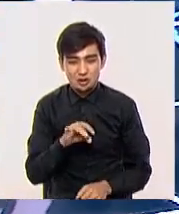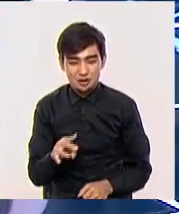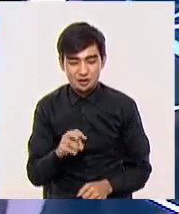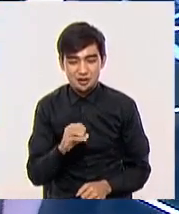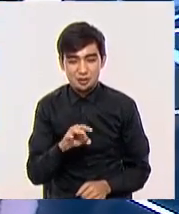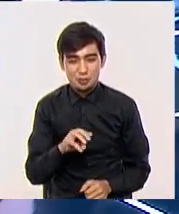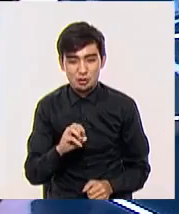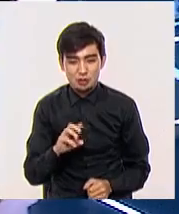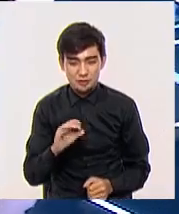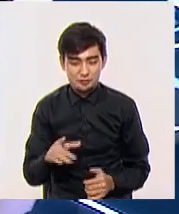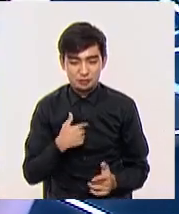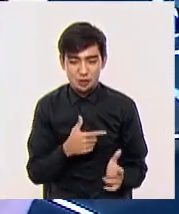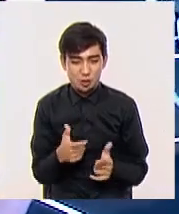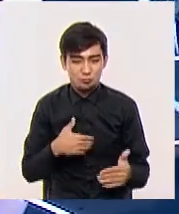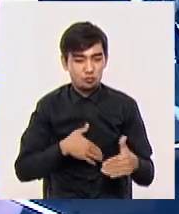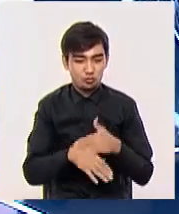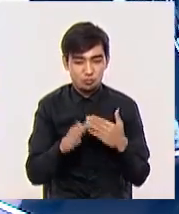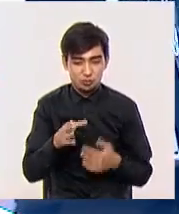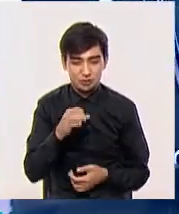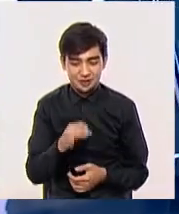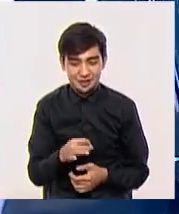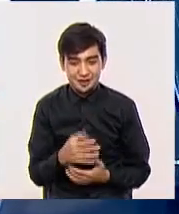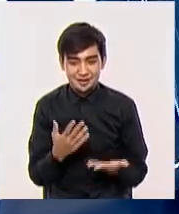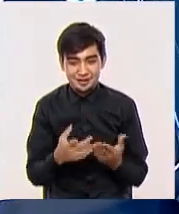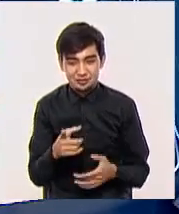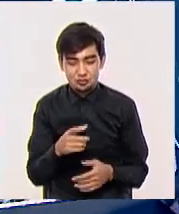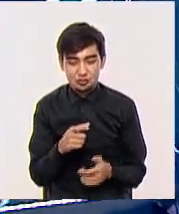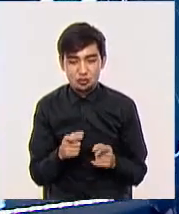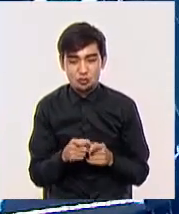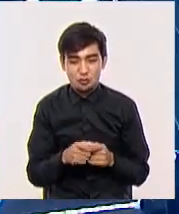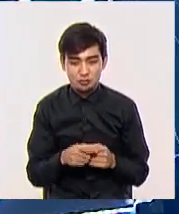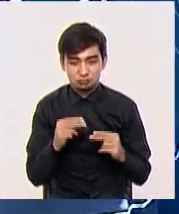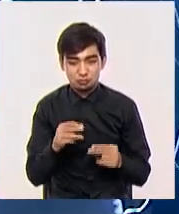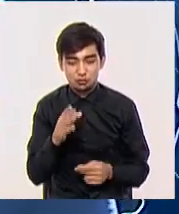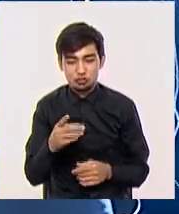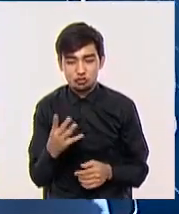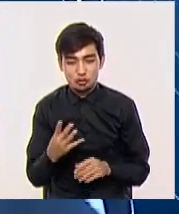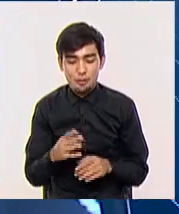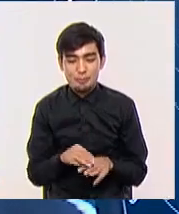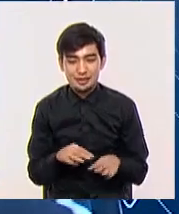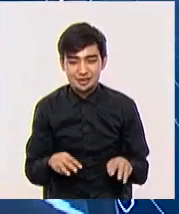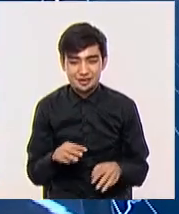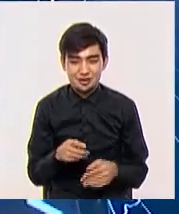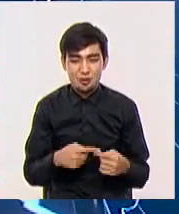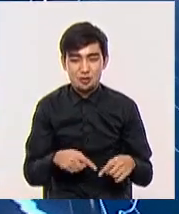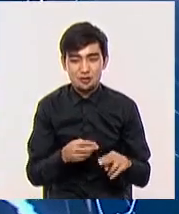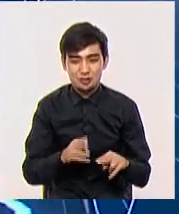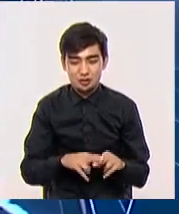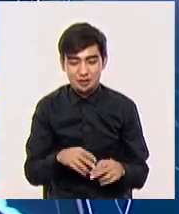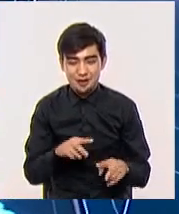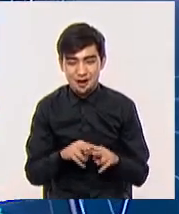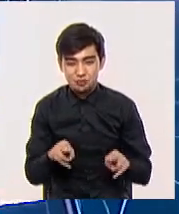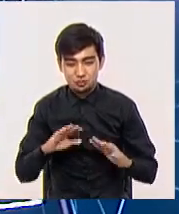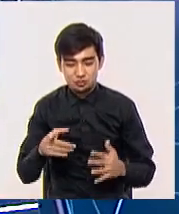Ермекбаев заявил, что готов подать в отставку. Если чиновник сдержит слово, он станет четвертым министром обороны, ушедшим с поста